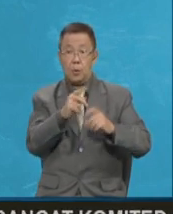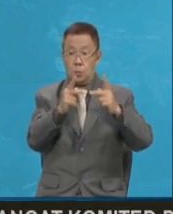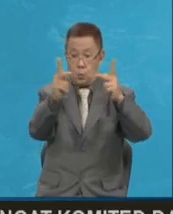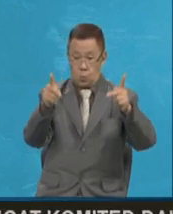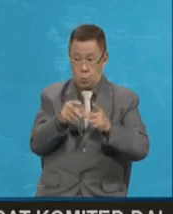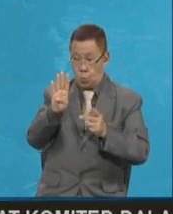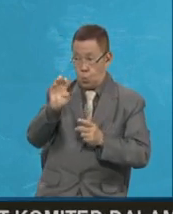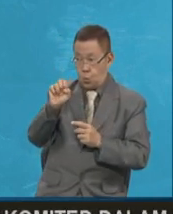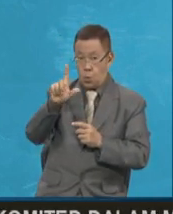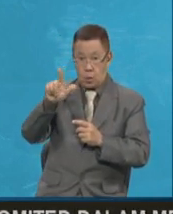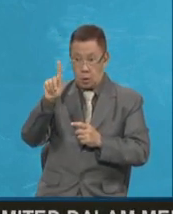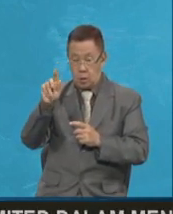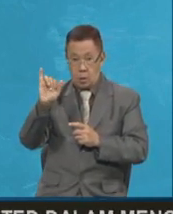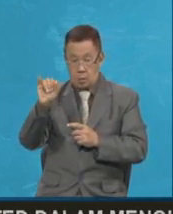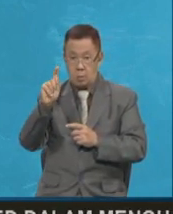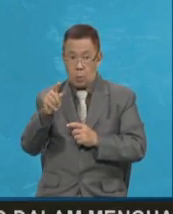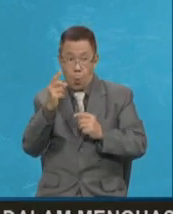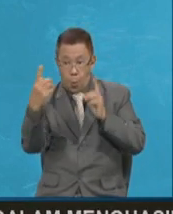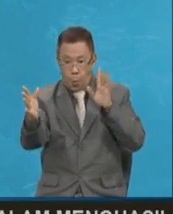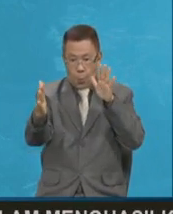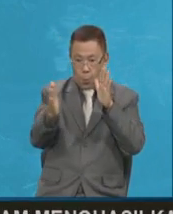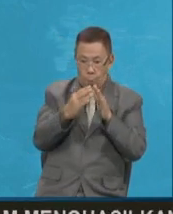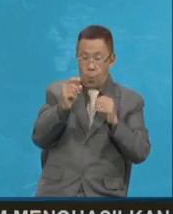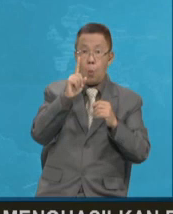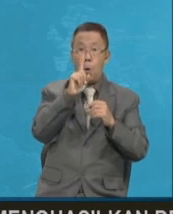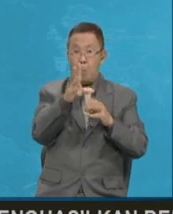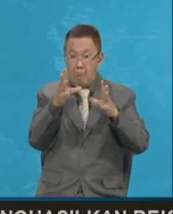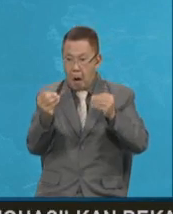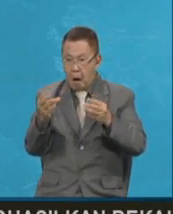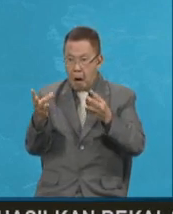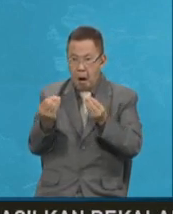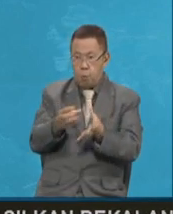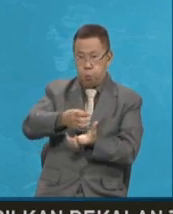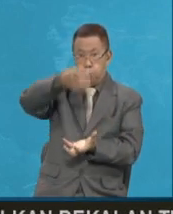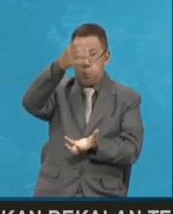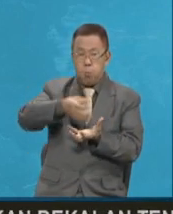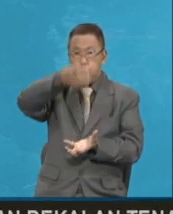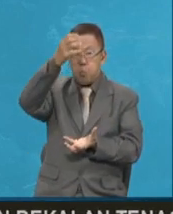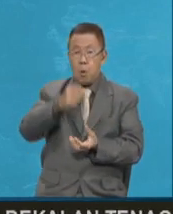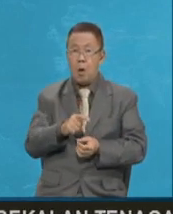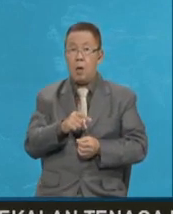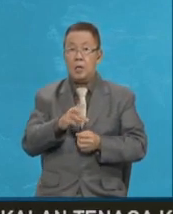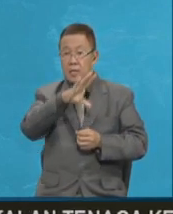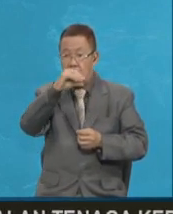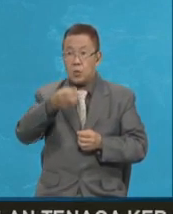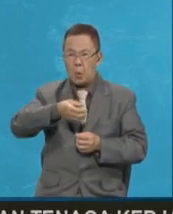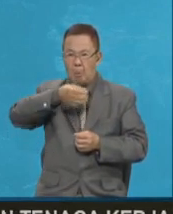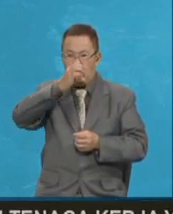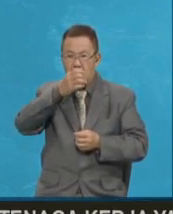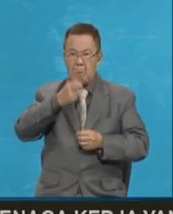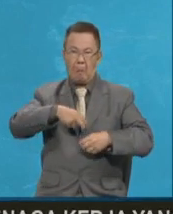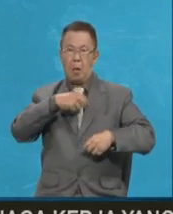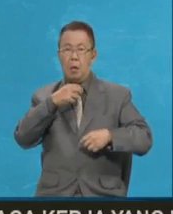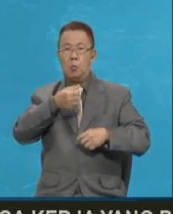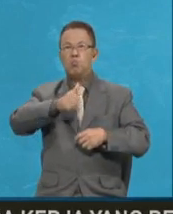kawasan Kampung Bocah BPH Jackie menemukan 144 botol dan 1830 steam minuman keras